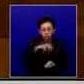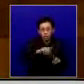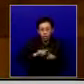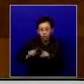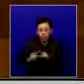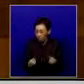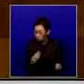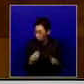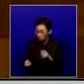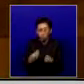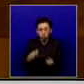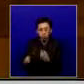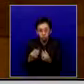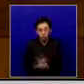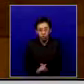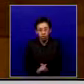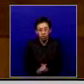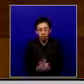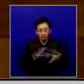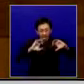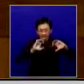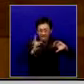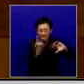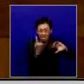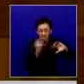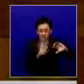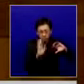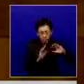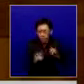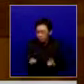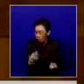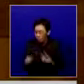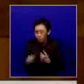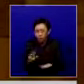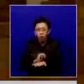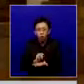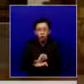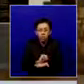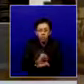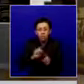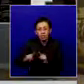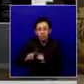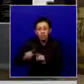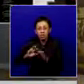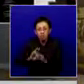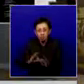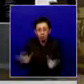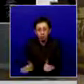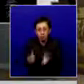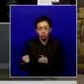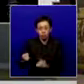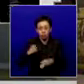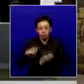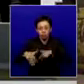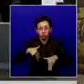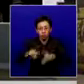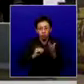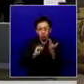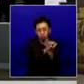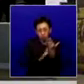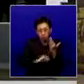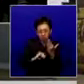ข้องไม่ใช่เฉพาะราชการแต่ว่ารวมถึงมูลนิธิต่างๆที่เกี่ยวข้องกับการสร้างความเข้มแข็งในท้องถิ่นพว